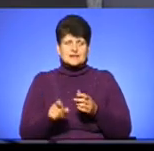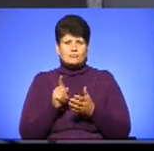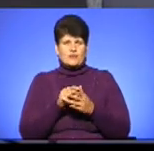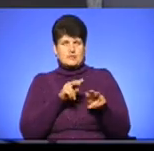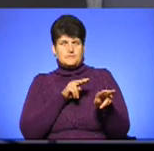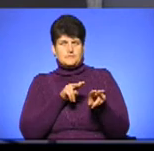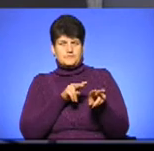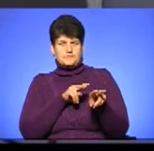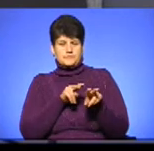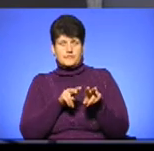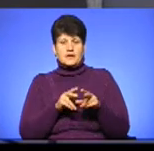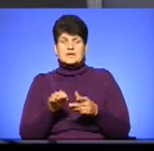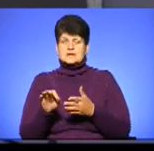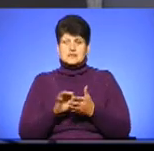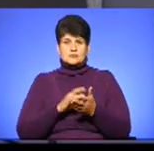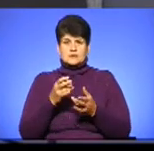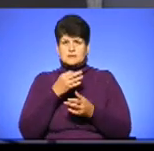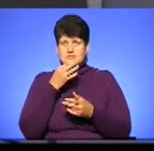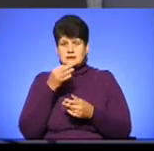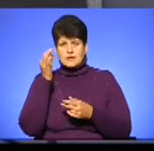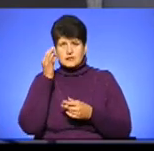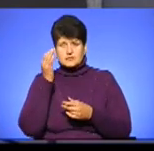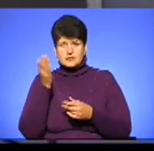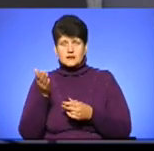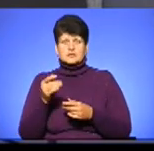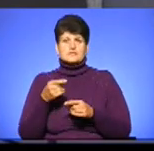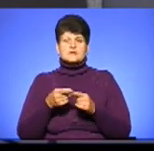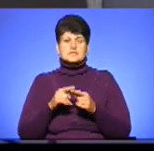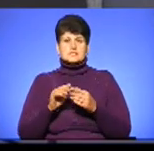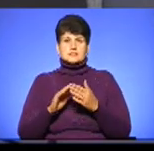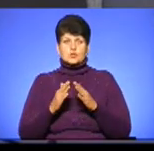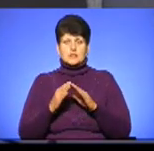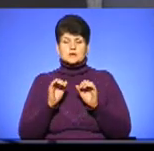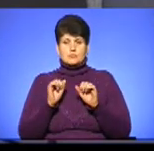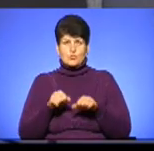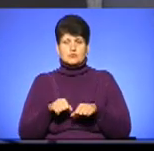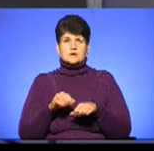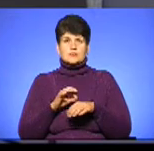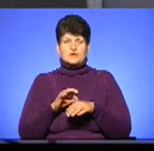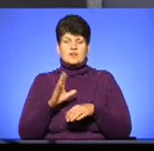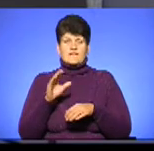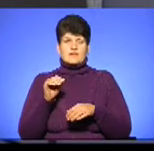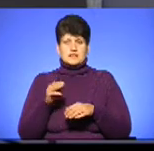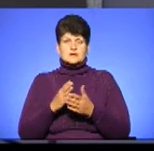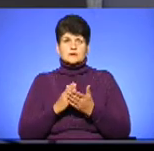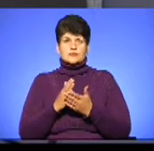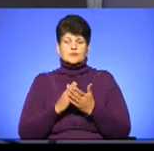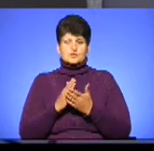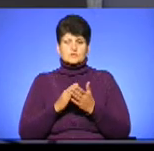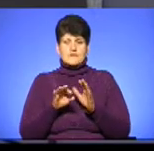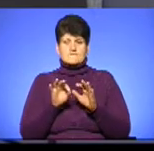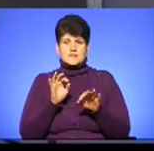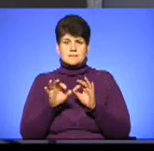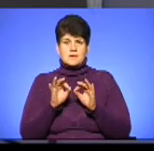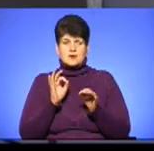дивитися. От, і негайно треба сказати, нагадати, що так і так, тоді в такій ситуації можна пробувати. Служба вже ветеринарної медицини відбирає